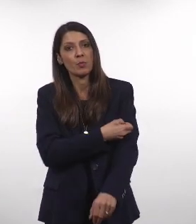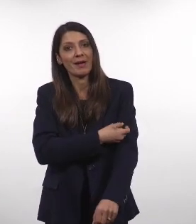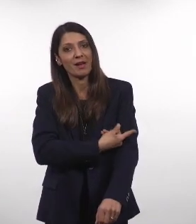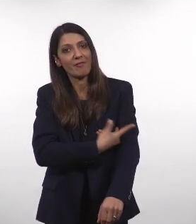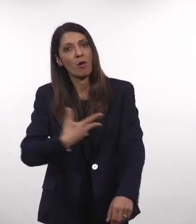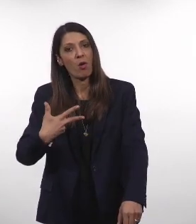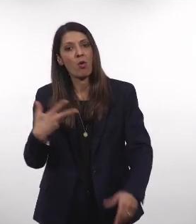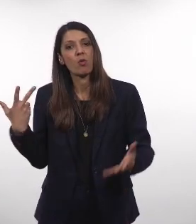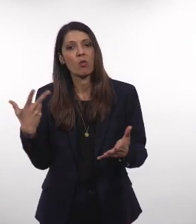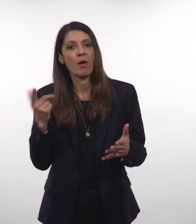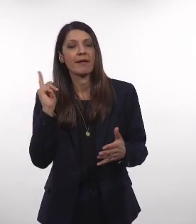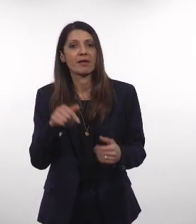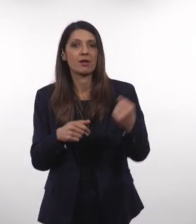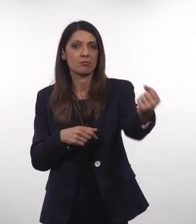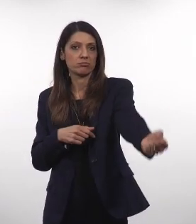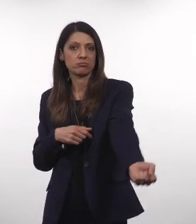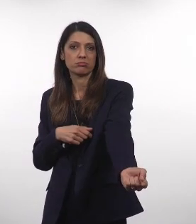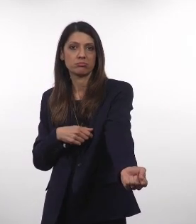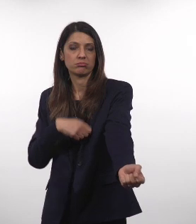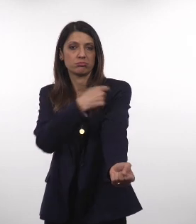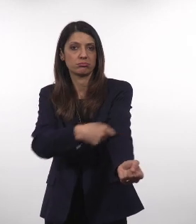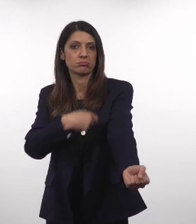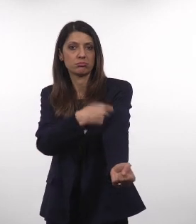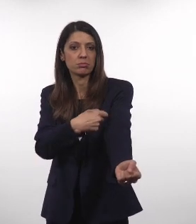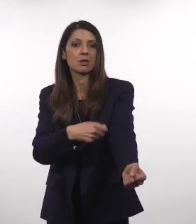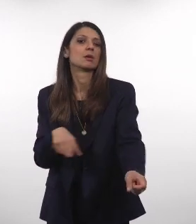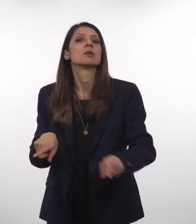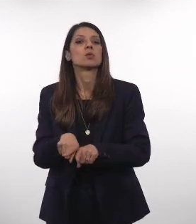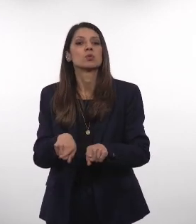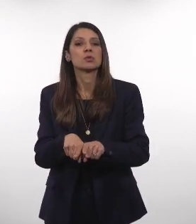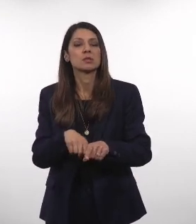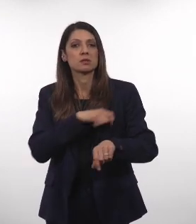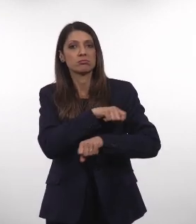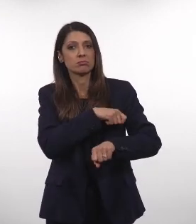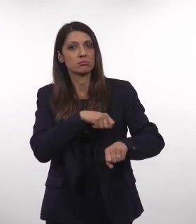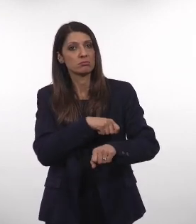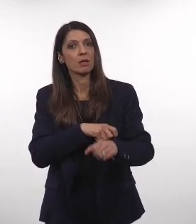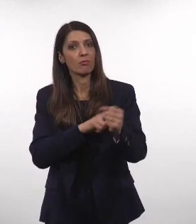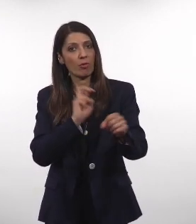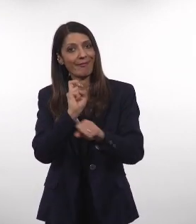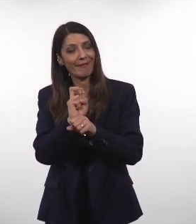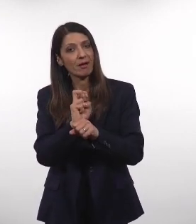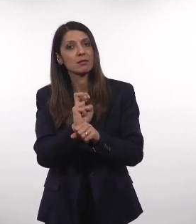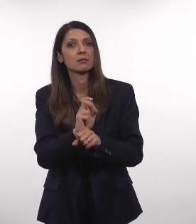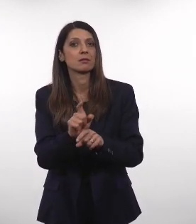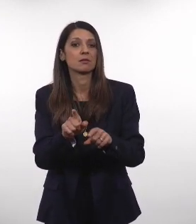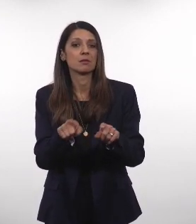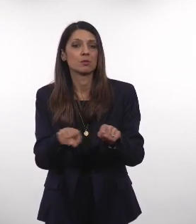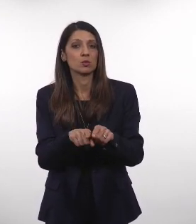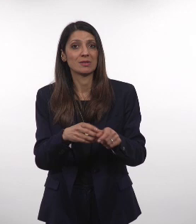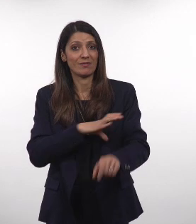à savoir de garder le bras étendu, de tolérer le garrot sur son bras, puis que le garrot soit